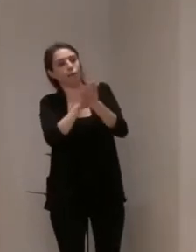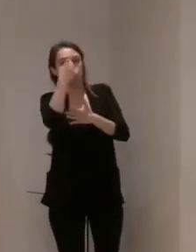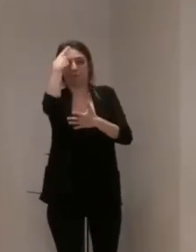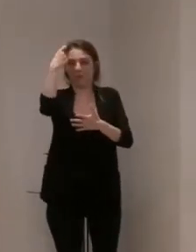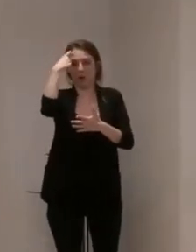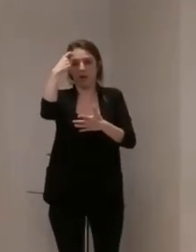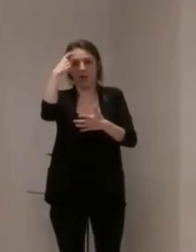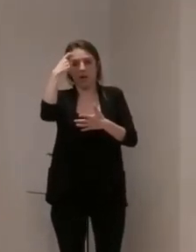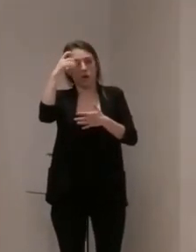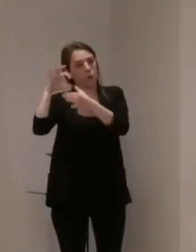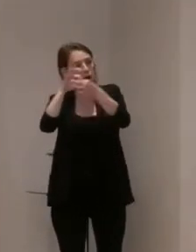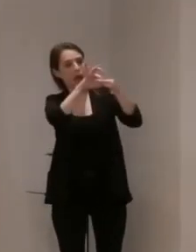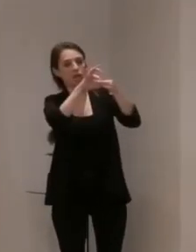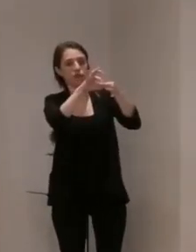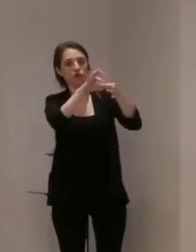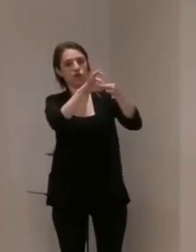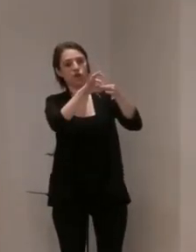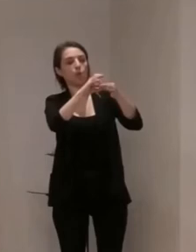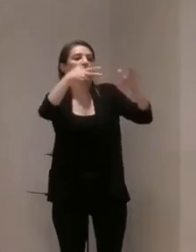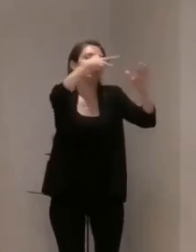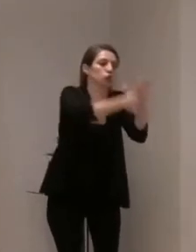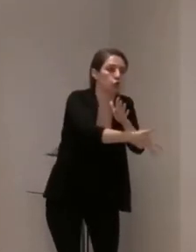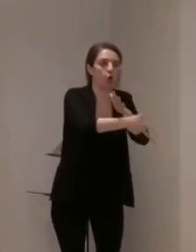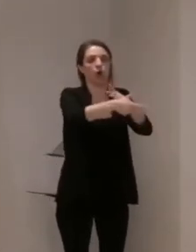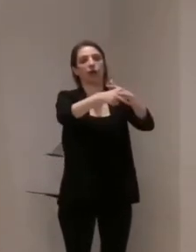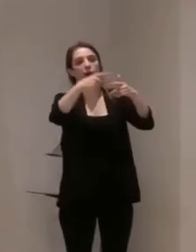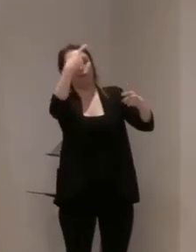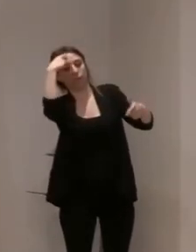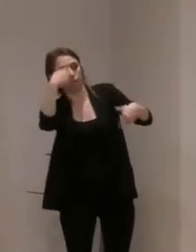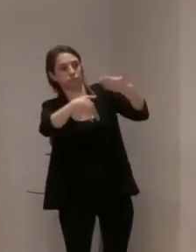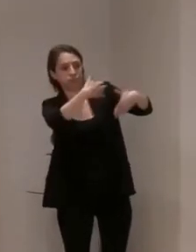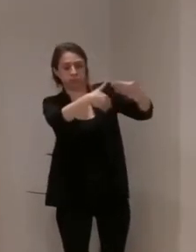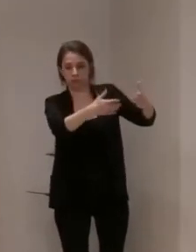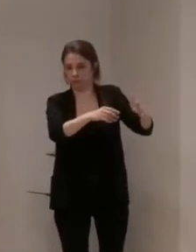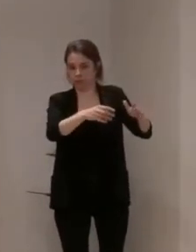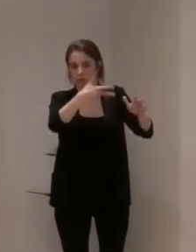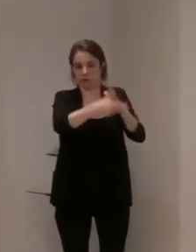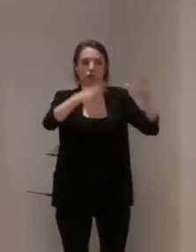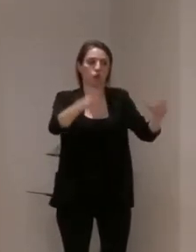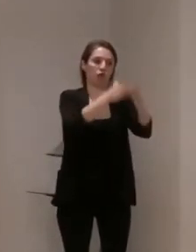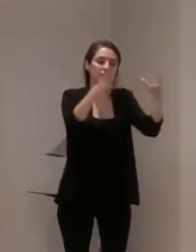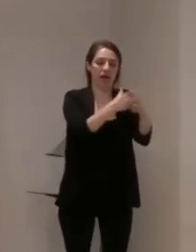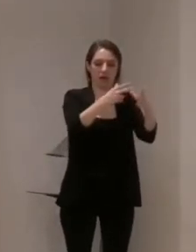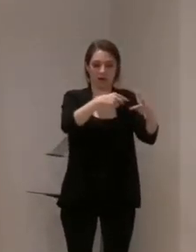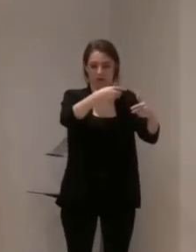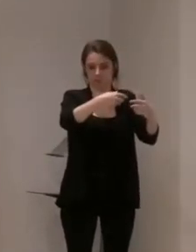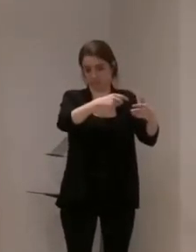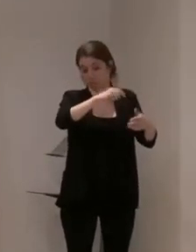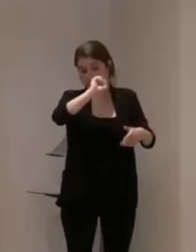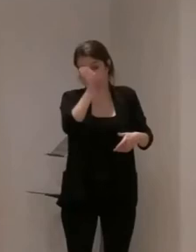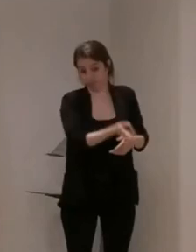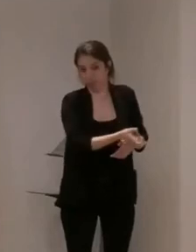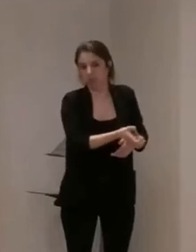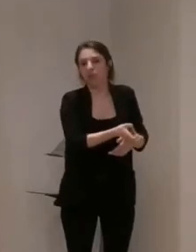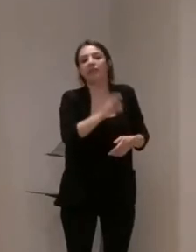quan parlem de memòria, no només estem parlant de fets històrics, de dir que ho hem de recordar, que és molt important per la nostra societat, etc., sinó